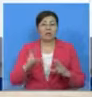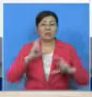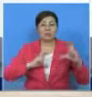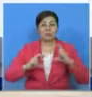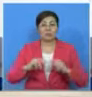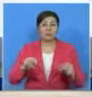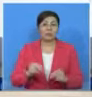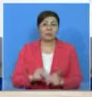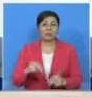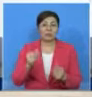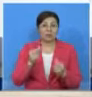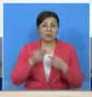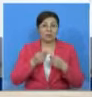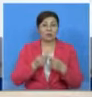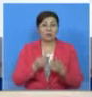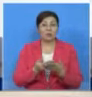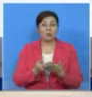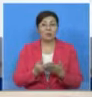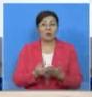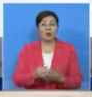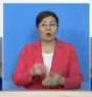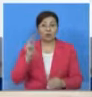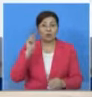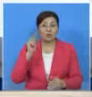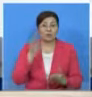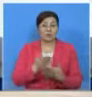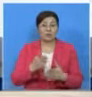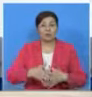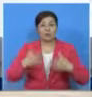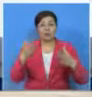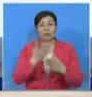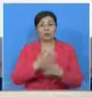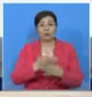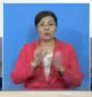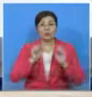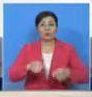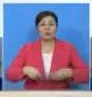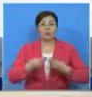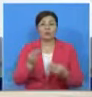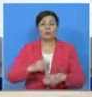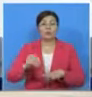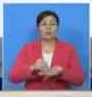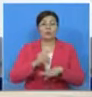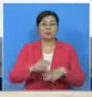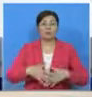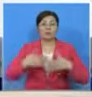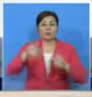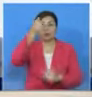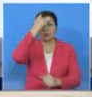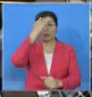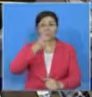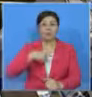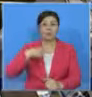түрде оқып жатқасын, бұл стипендия бізге үлкен көмек болды. Осындай мүмкіндік беріп жатқан облыс әкімдігіне үлкен рахметімді